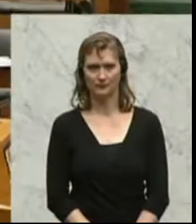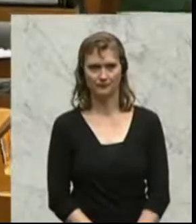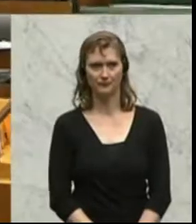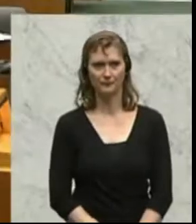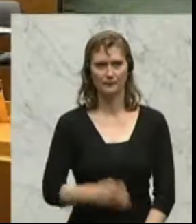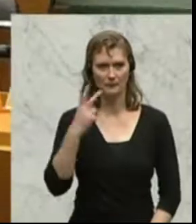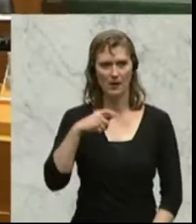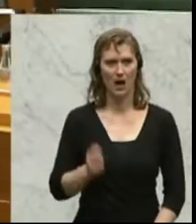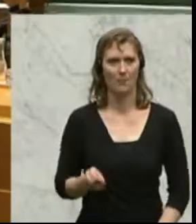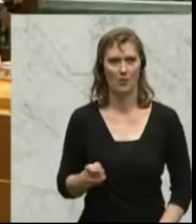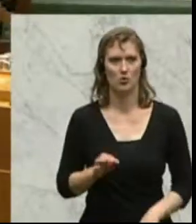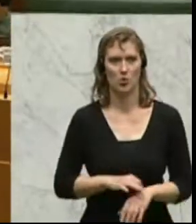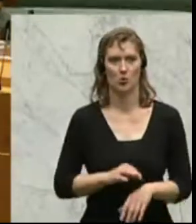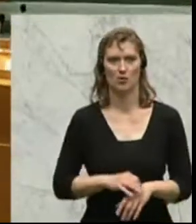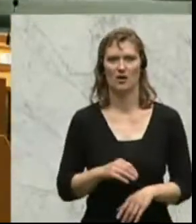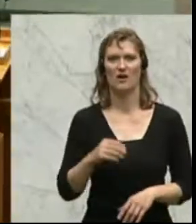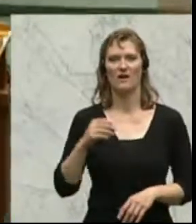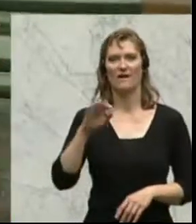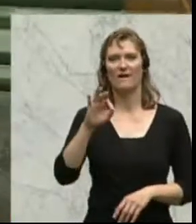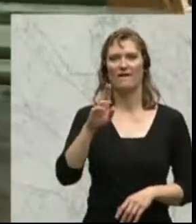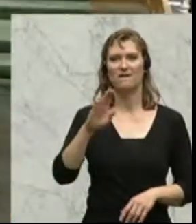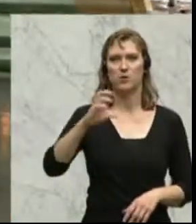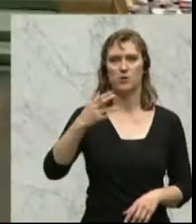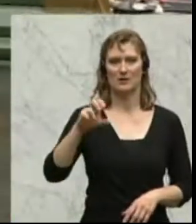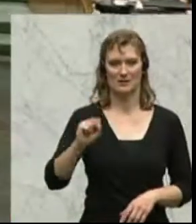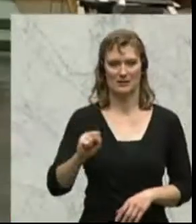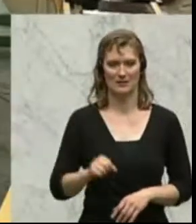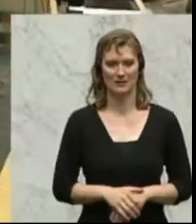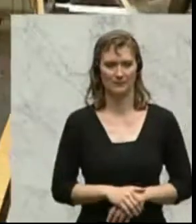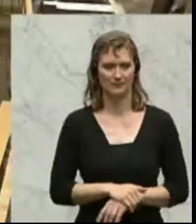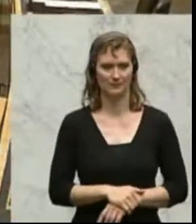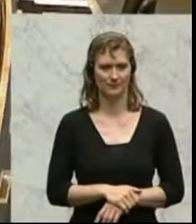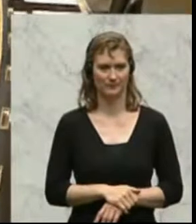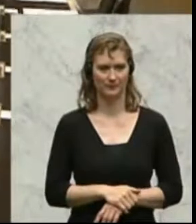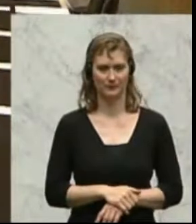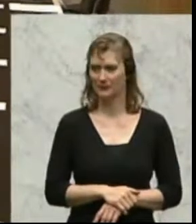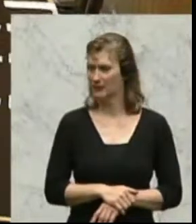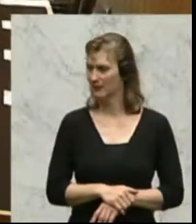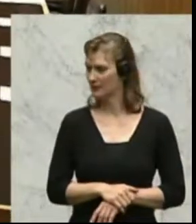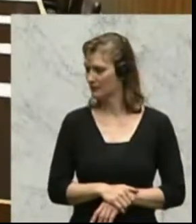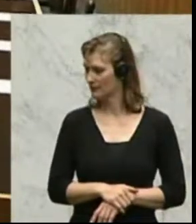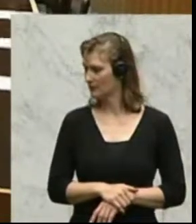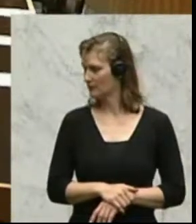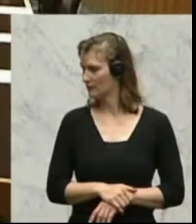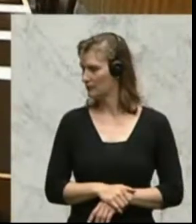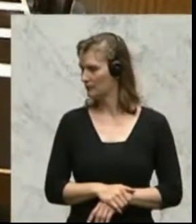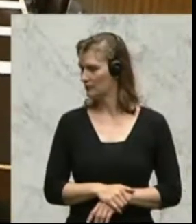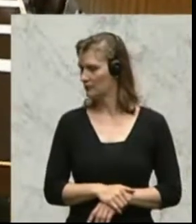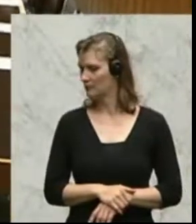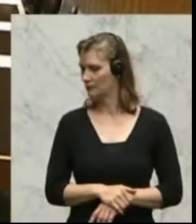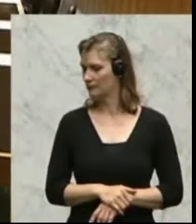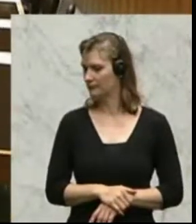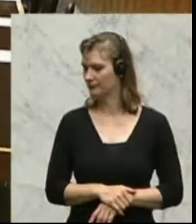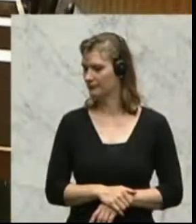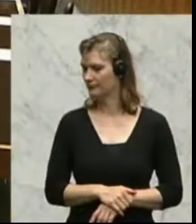ÖVP. Experten sollten Vorschläge ausarbeiten, wie man auf der Ausgabenseite reduzieren könne. Eine Substanzbesteuerung sei nicht der